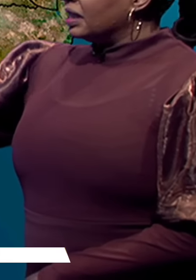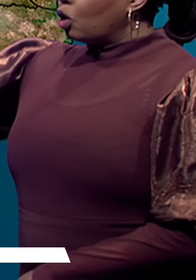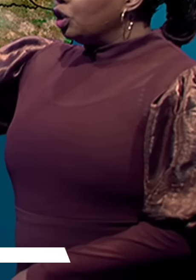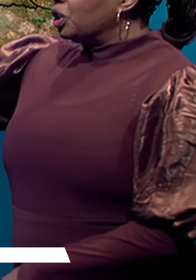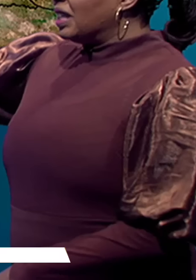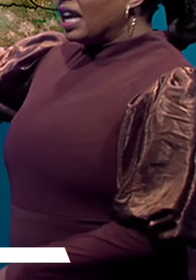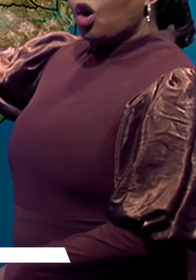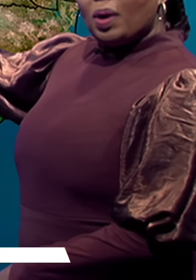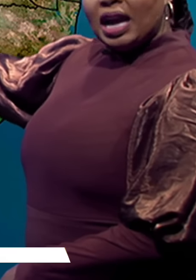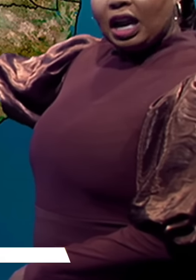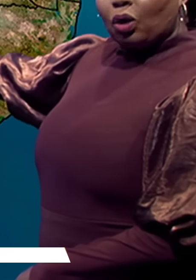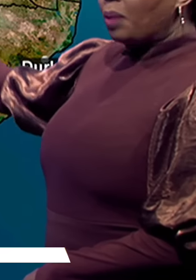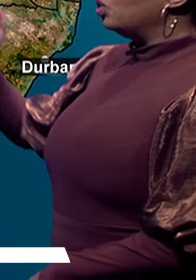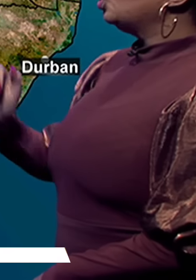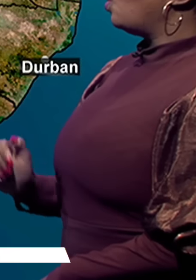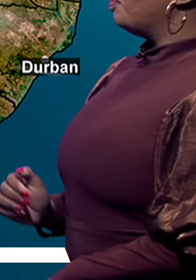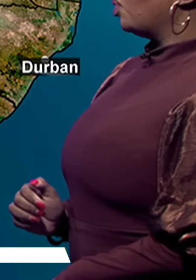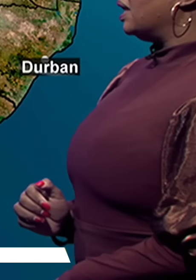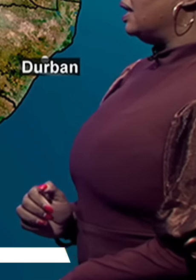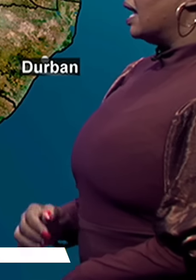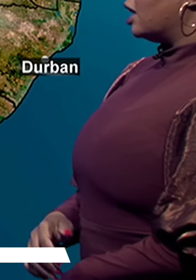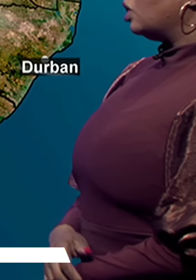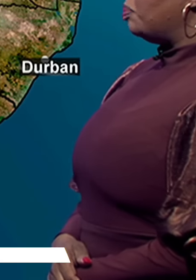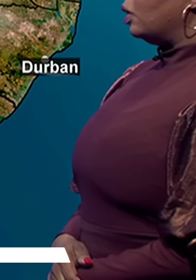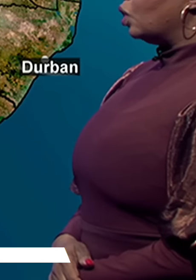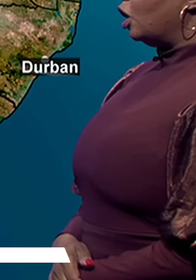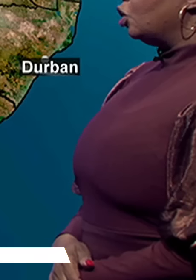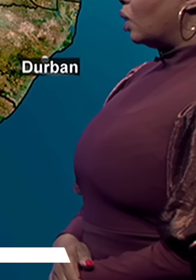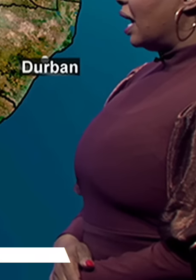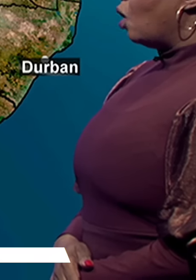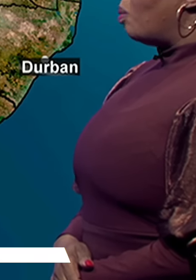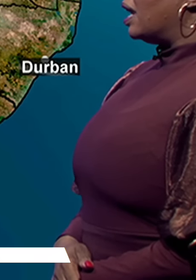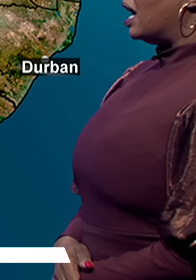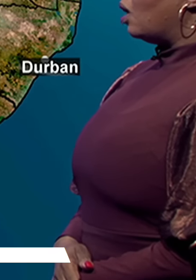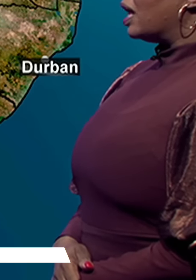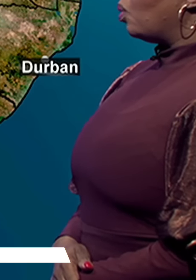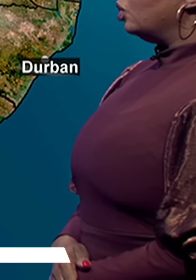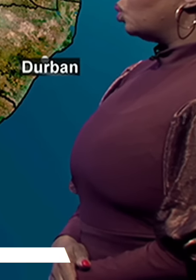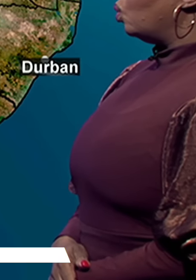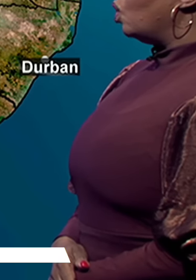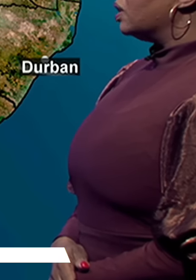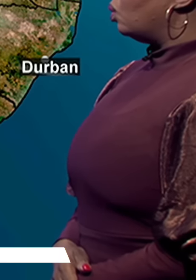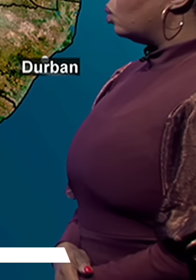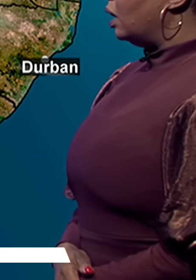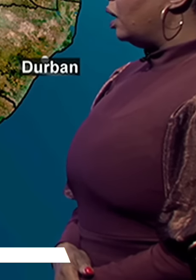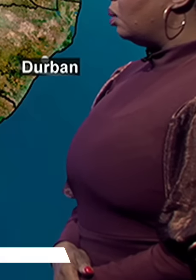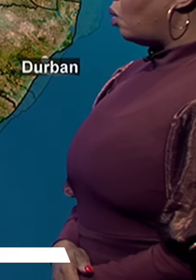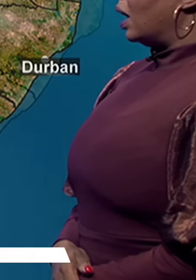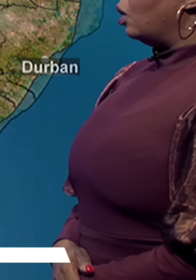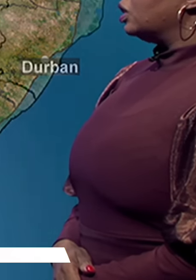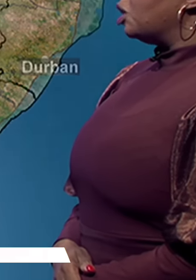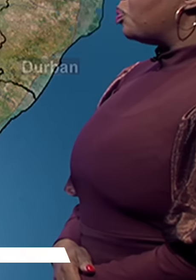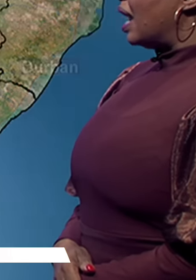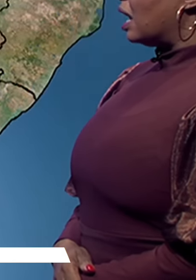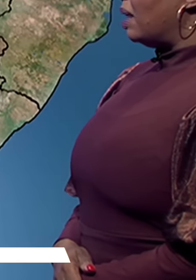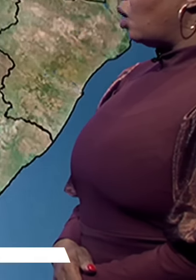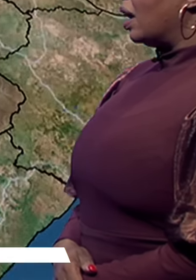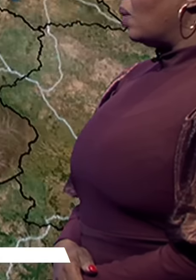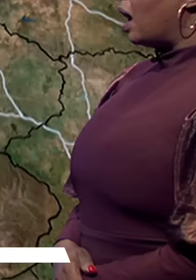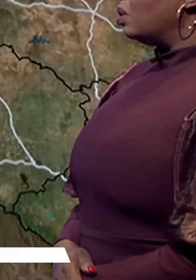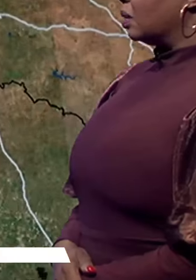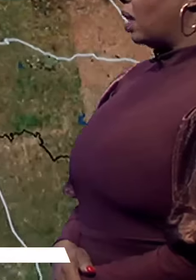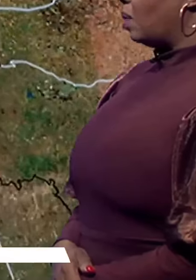lebelela dikarolo tše dingwe tša naga go bonagala go tlabe go ntše go apogile ge re tswela pele jale le tsona go bonagala go tlabe go ntše go ne le kgonagalo tša dipula ge